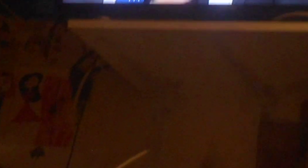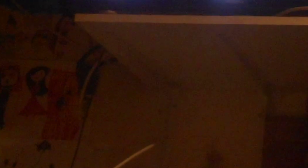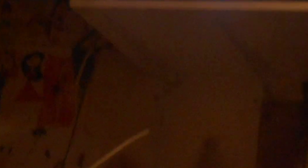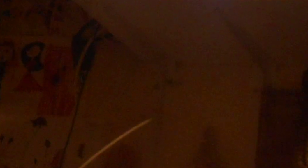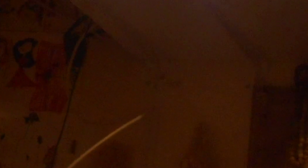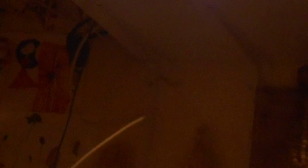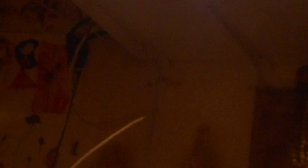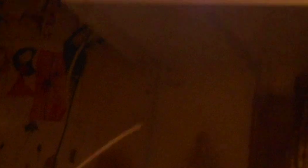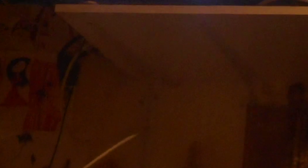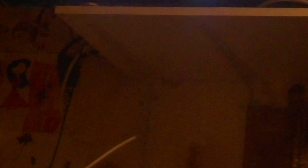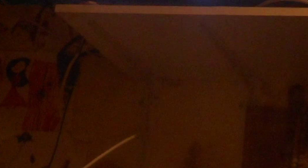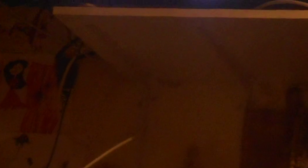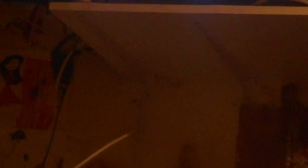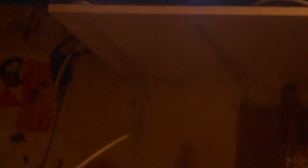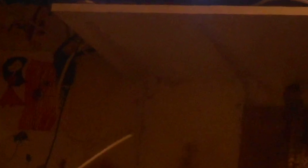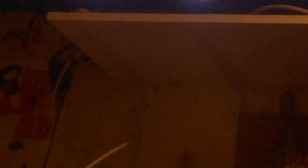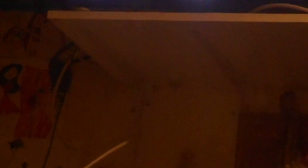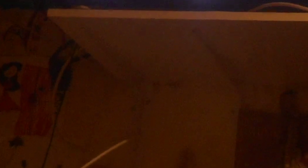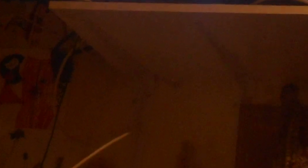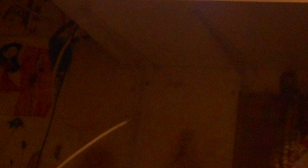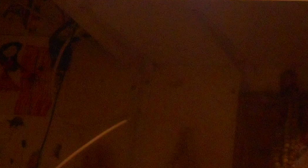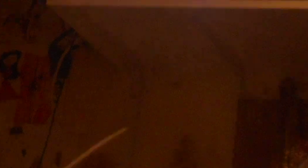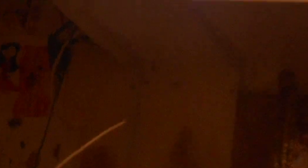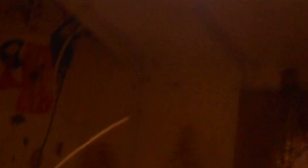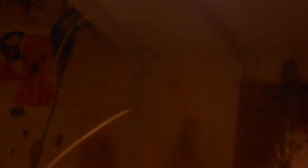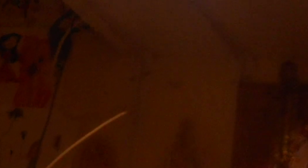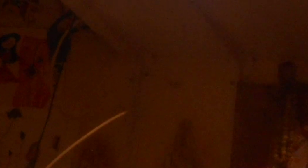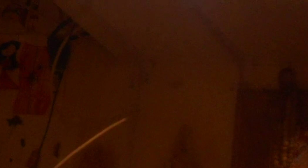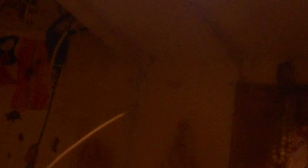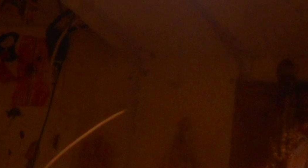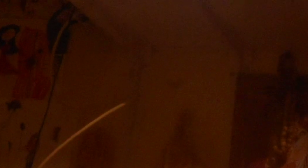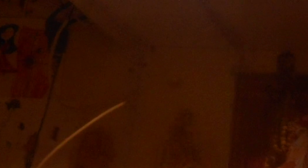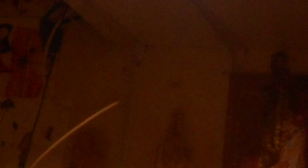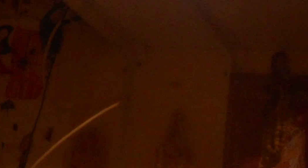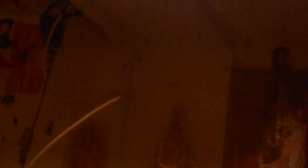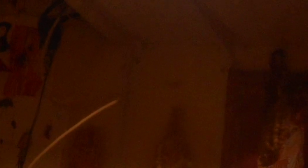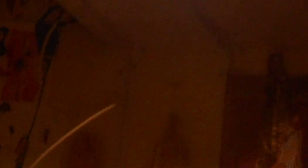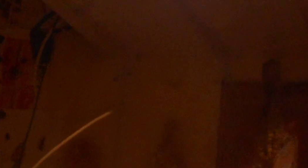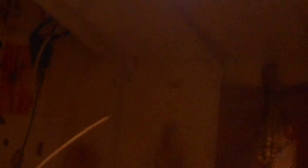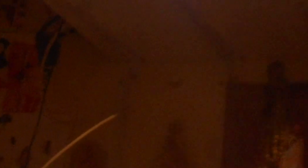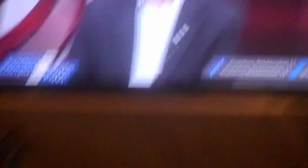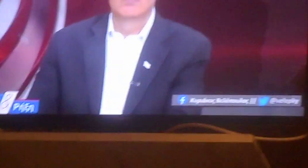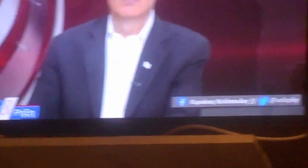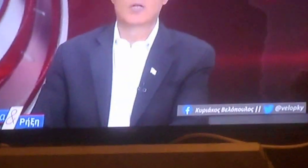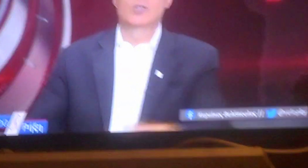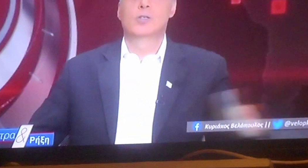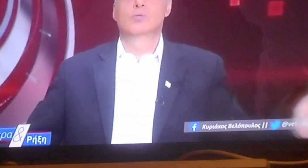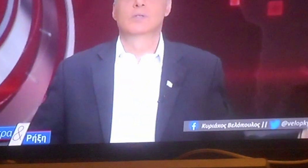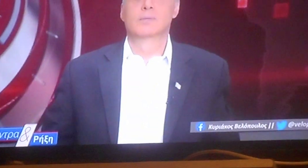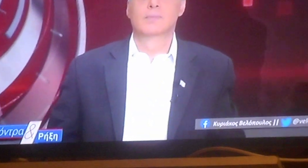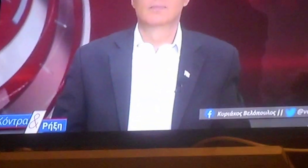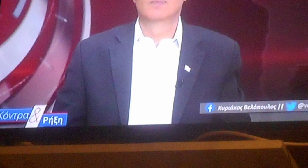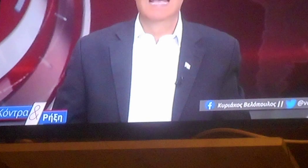έχει μάθει πάντα να του φταίνει οι άλλοι. Αν μου βρείτε ένα νεοέλληνα να λέει «Φταίω, έκανα λάθος», το